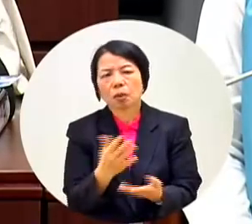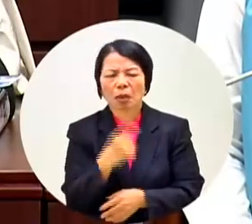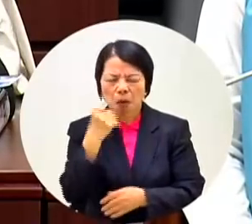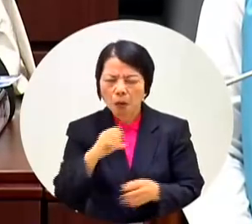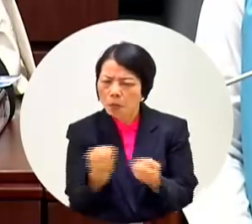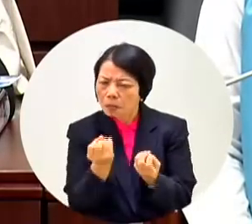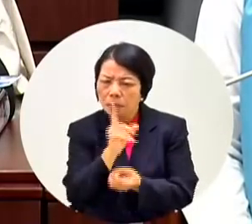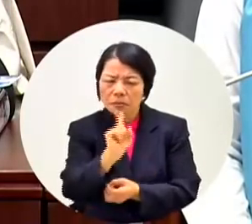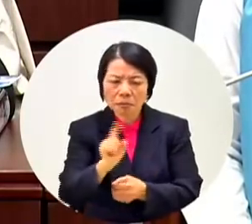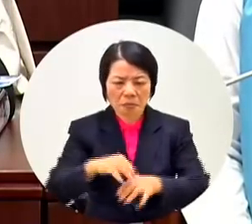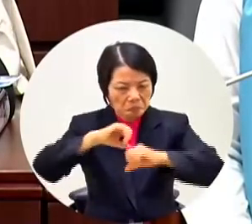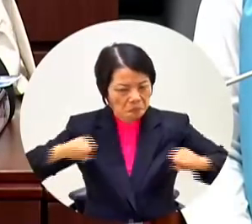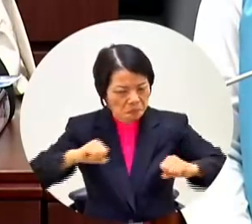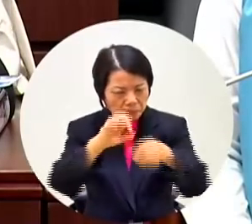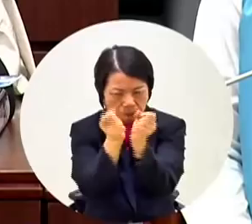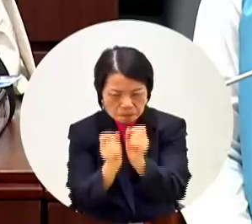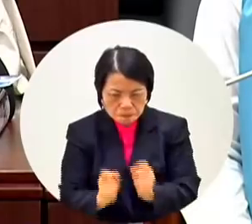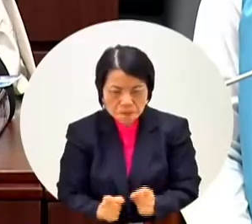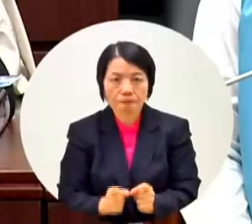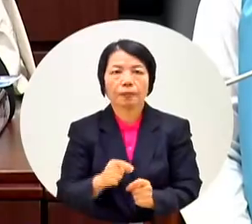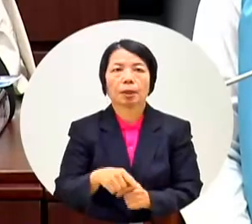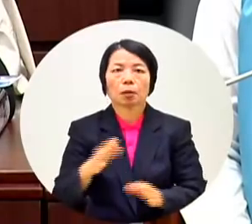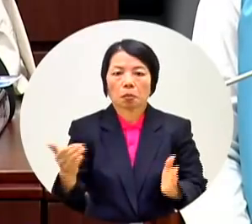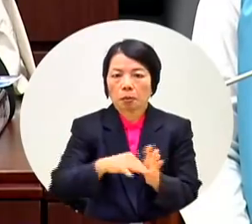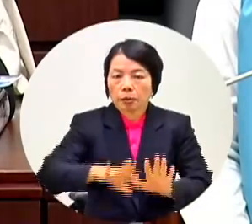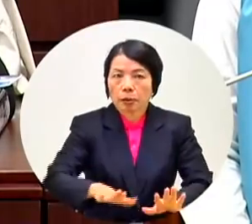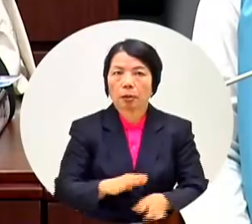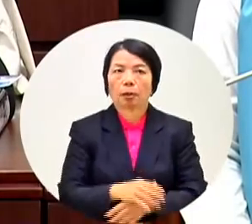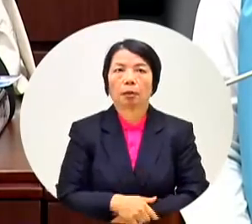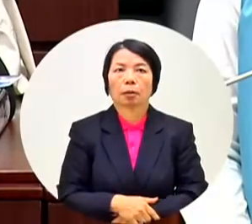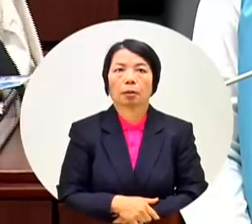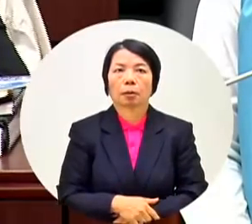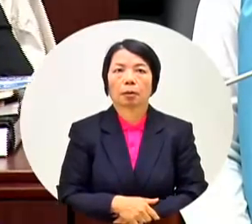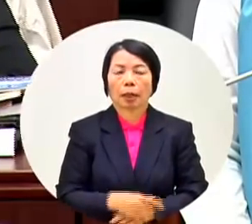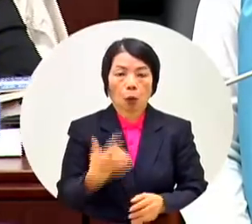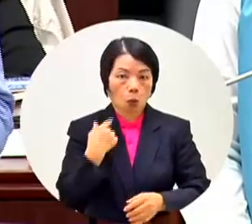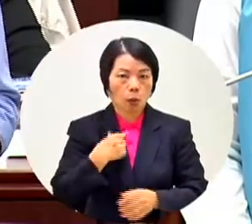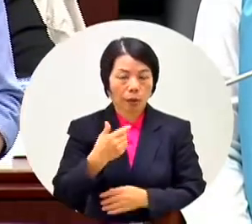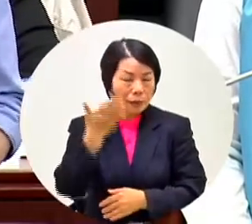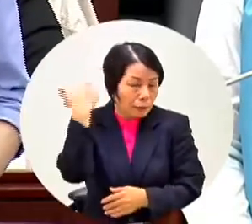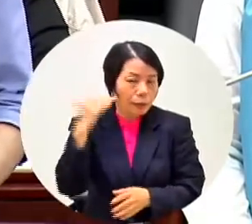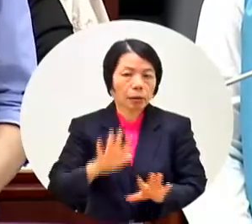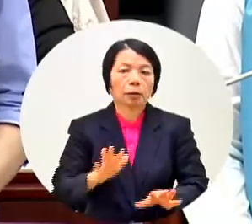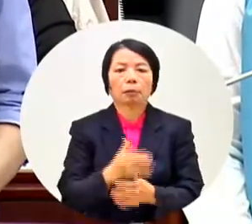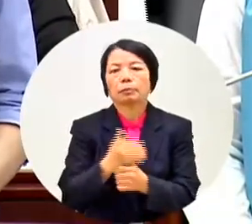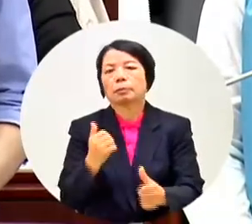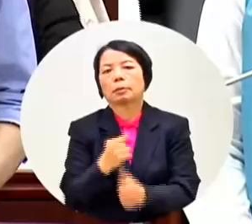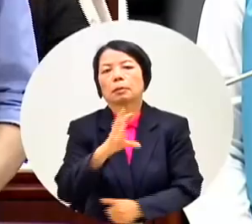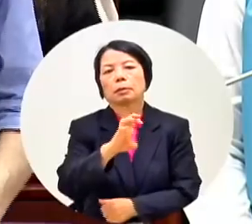代，台湾一年要生45万个孩子。现在年轻人生一年只生